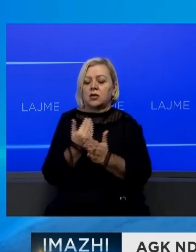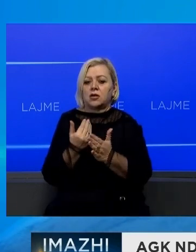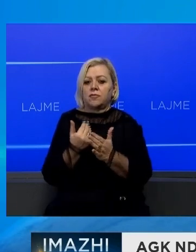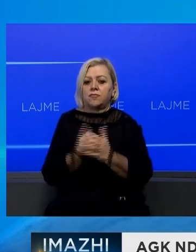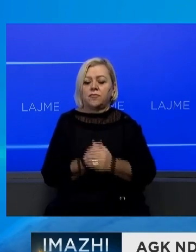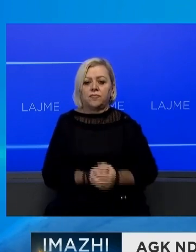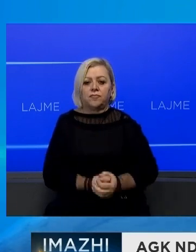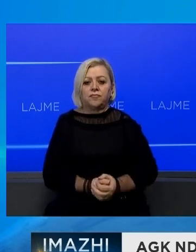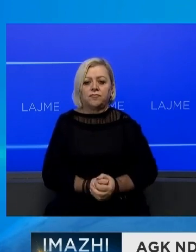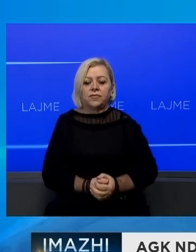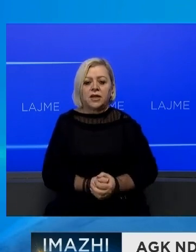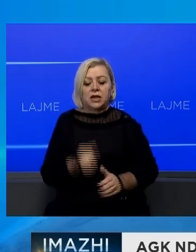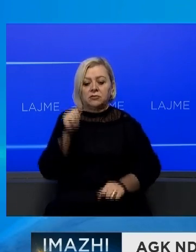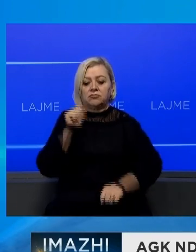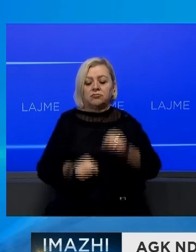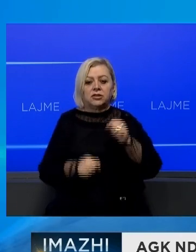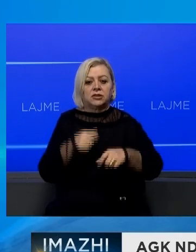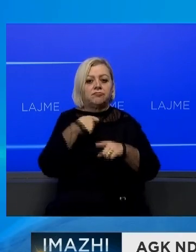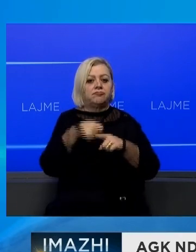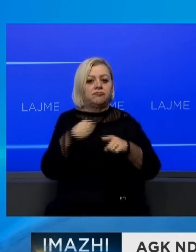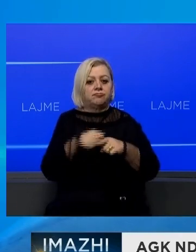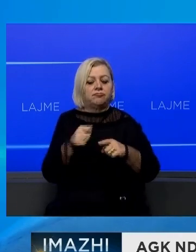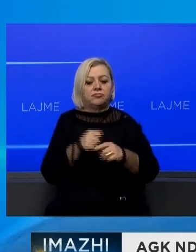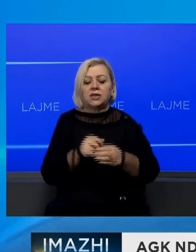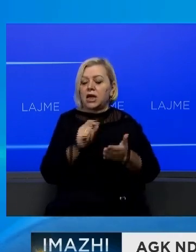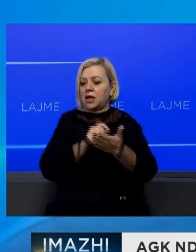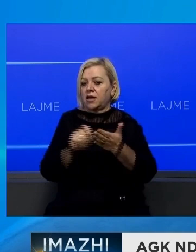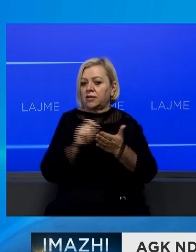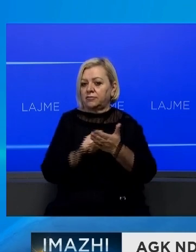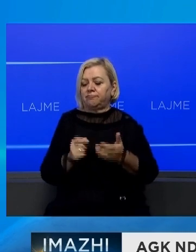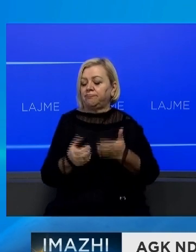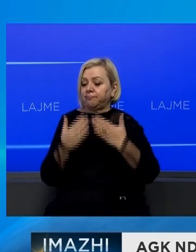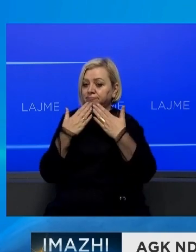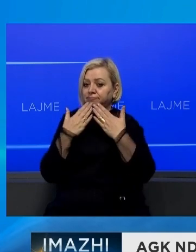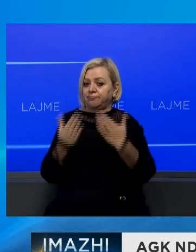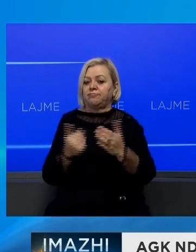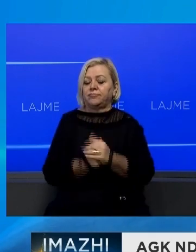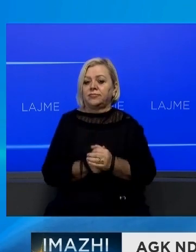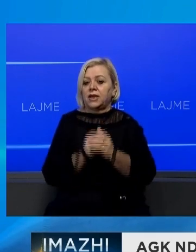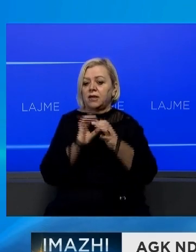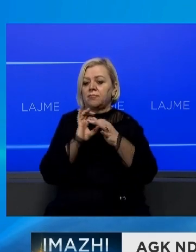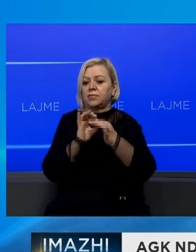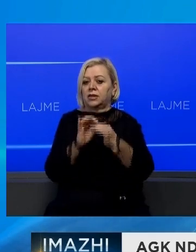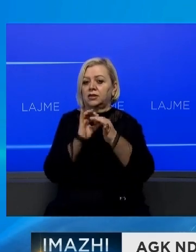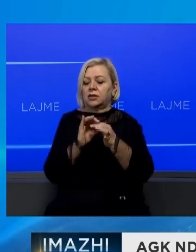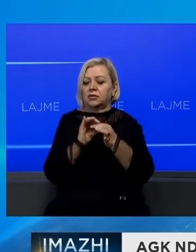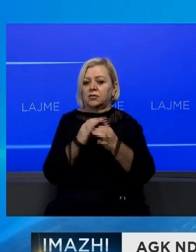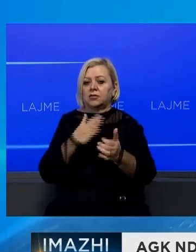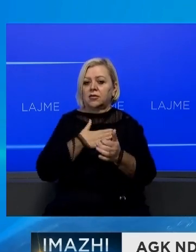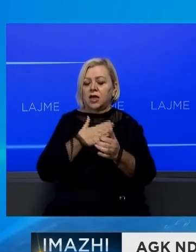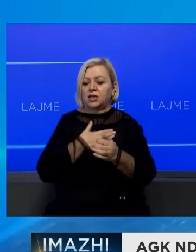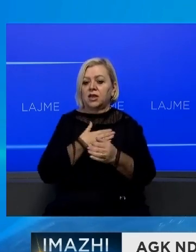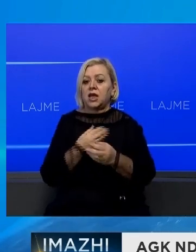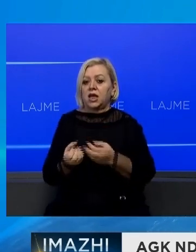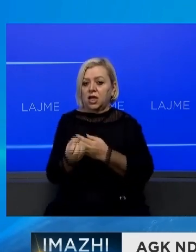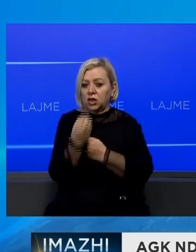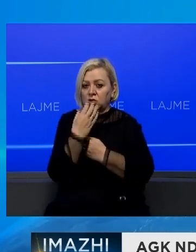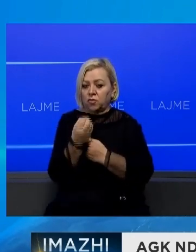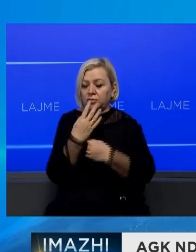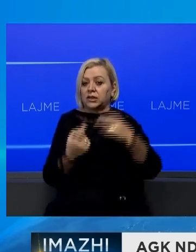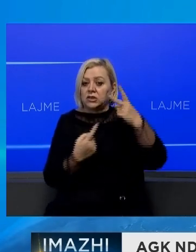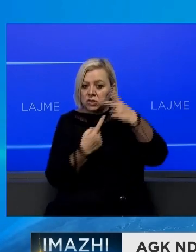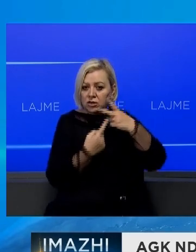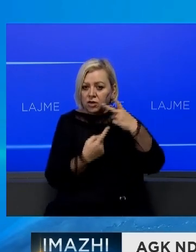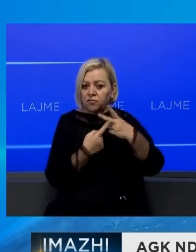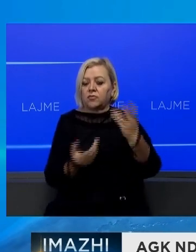jetë ngritja e kapacitetit të gazetarëve, trajnimit të ndryshme me partnerët tanë kryesor sa i përket edukimit medial dhe